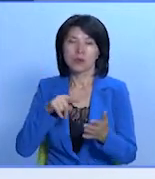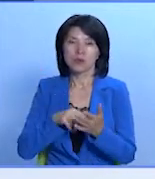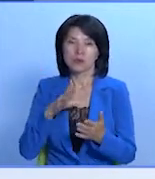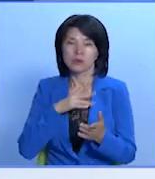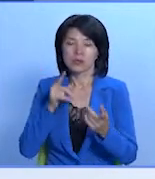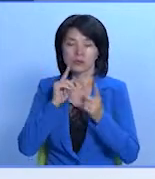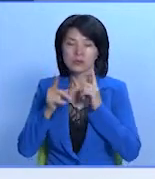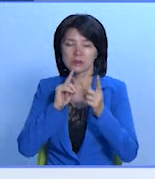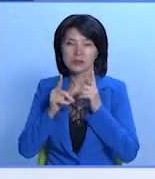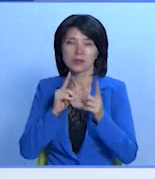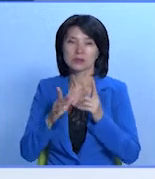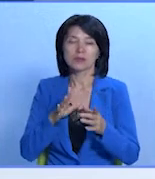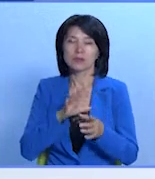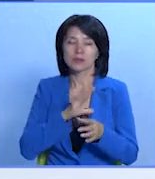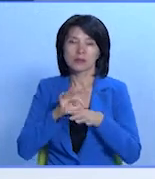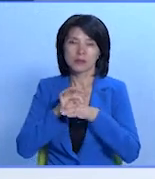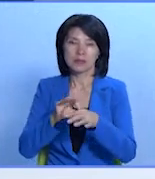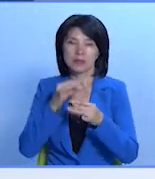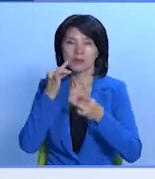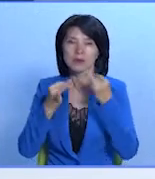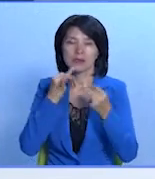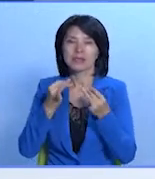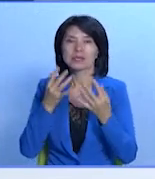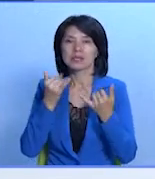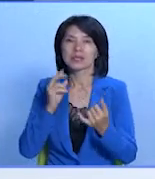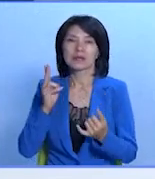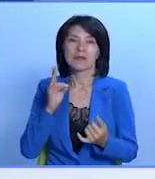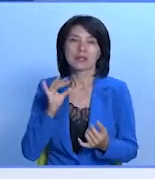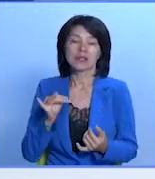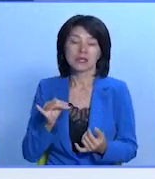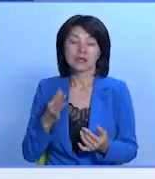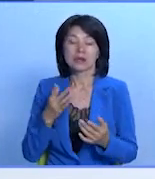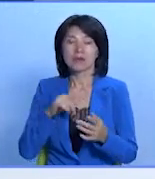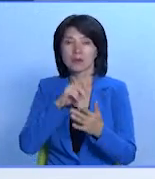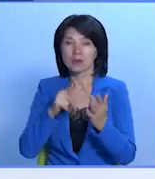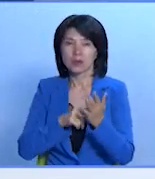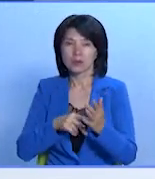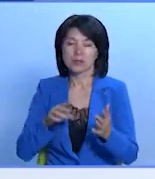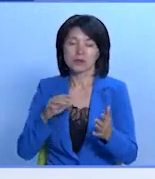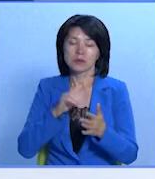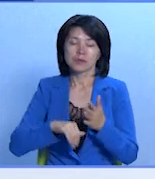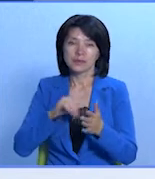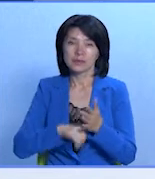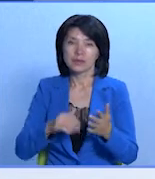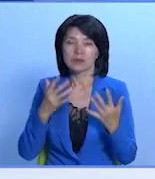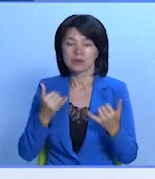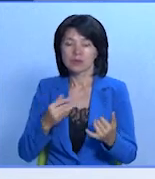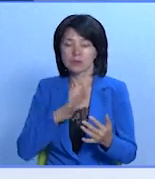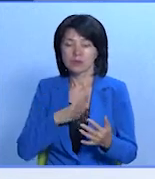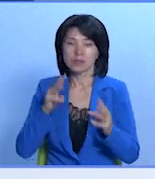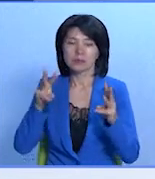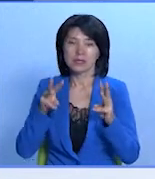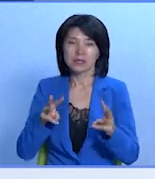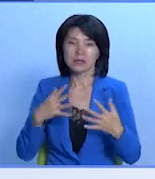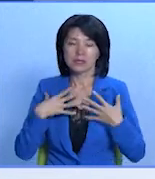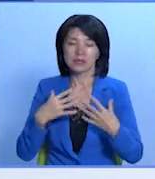онлайн баспасөз мәслихатында айтылды. Коронавирустық инфекциямен күрестегі өзекті сұрақтарға денсаулық сақтау министрі Алексей Цой мен